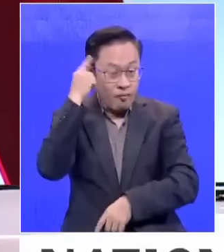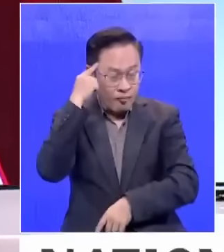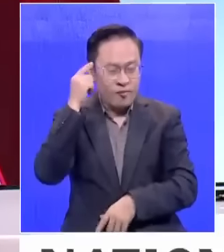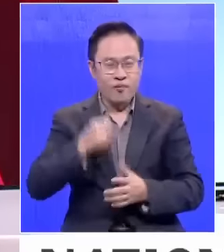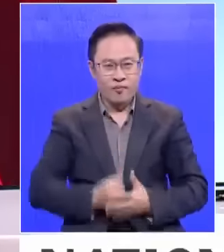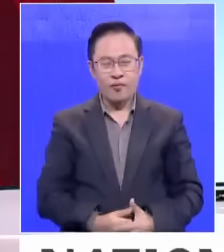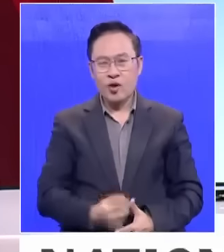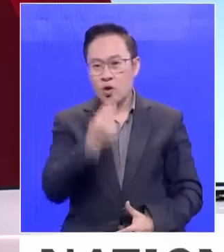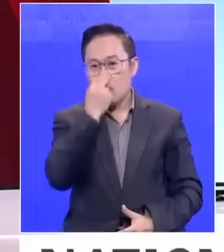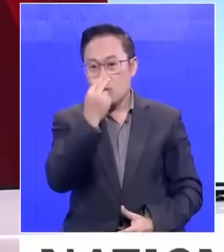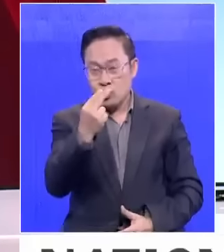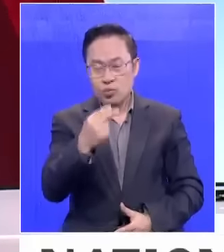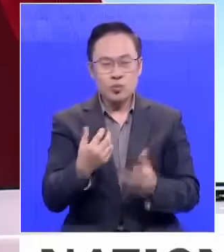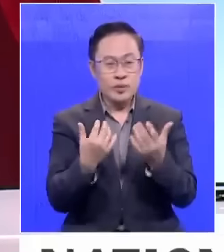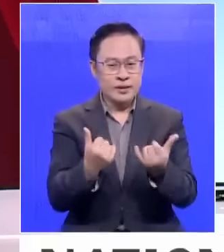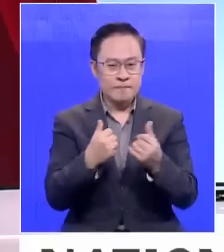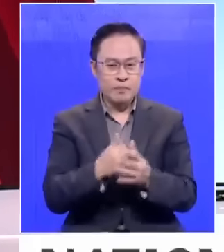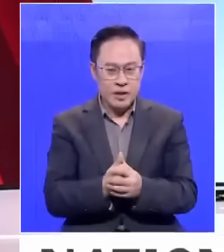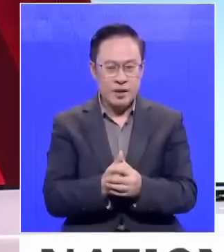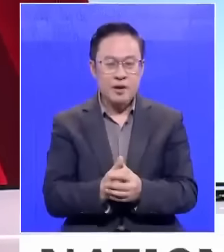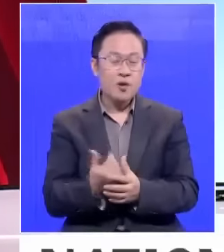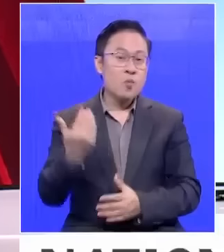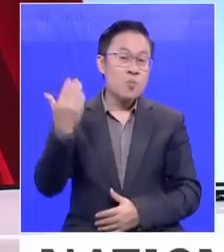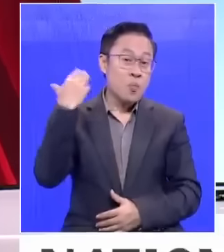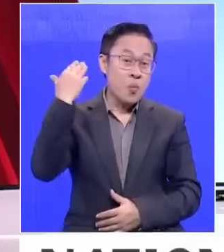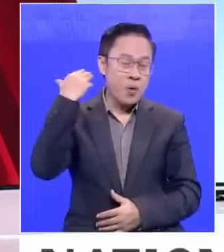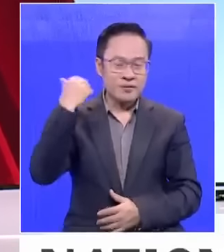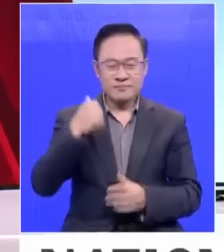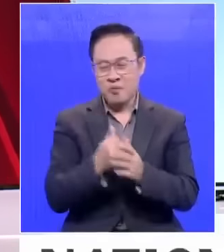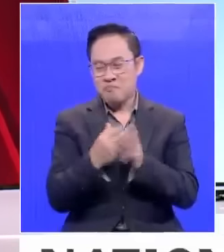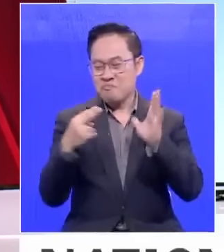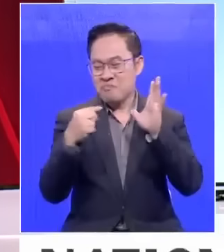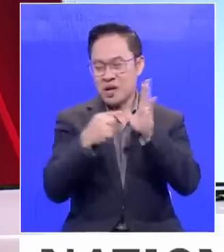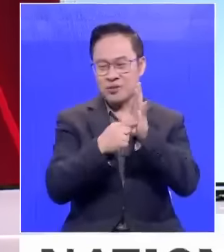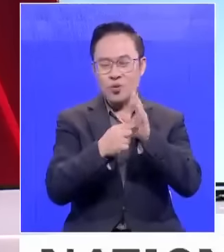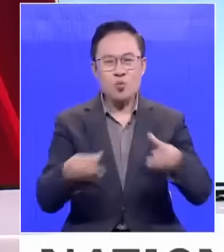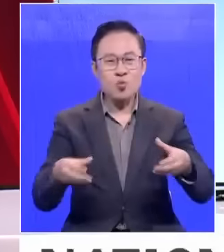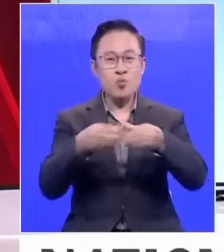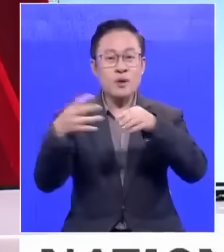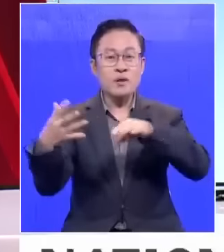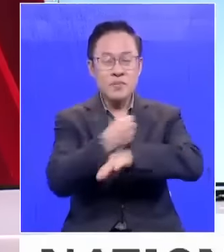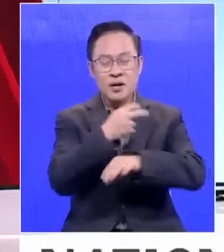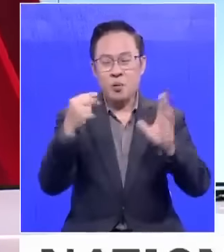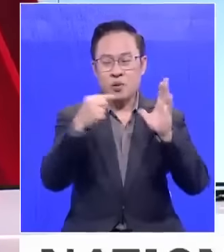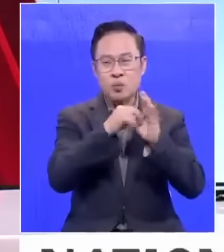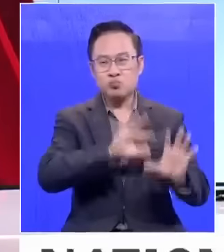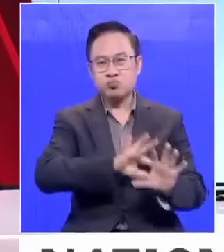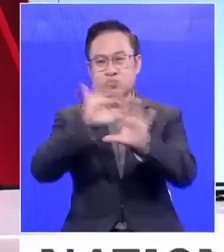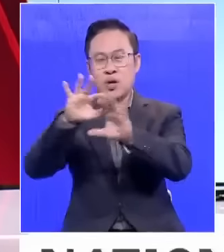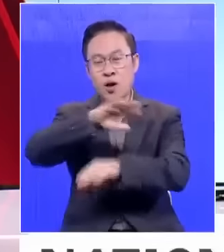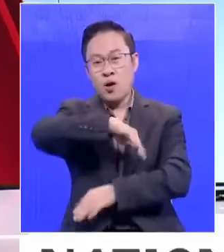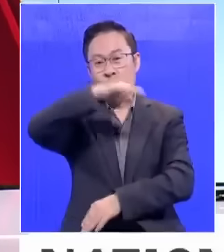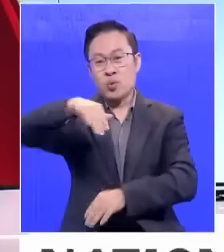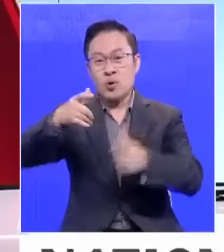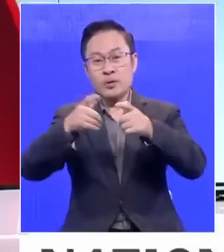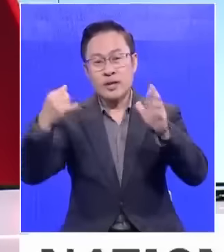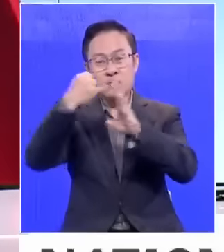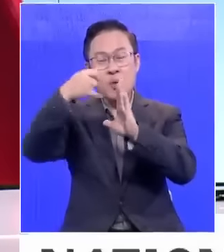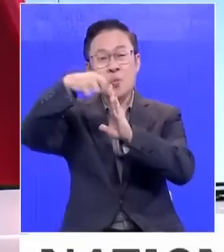ลังจากการที่เขาไปกินข้าวตีกอล์ฟกันที่เขาใหญ ่โอ้โหนะคะก็ต้องบอกว่าจริงๆแล้วนอกเหนือจากวันพรุ่งนี้นะคุณอ๋องท่านนายกรัฐ